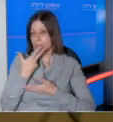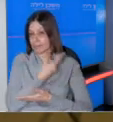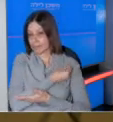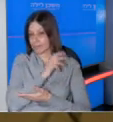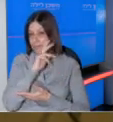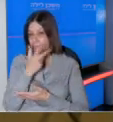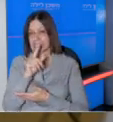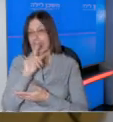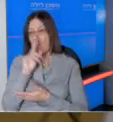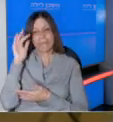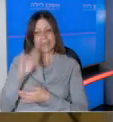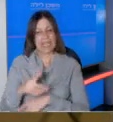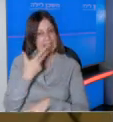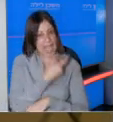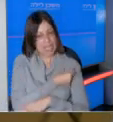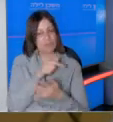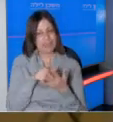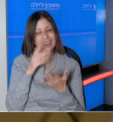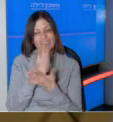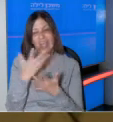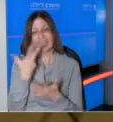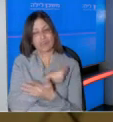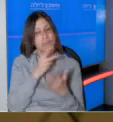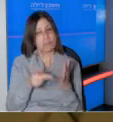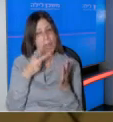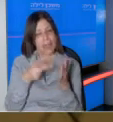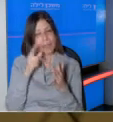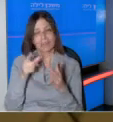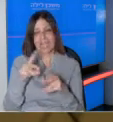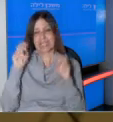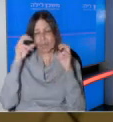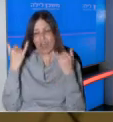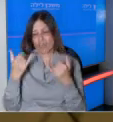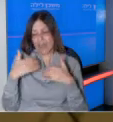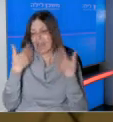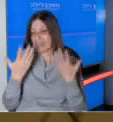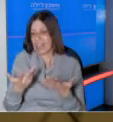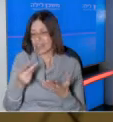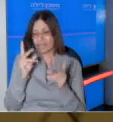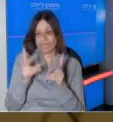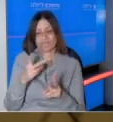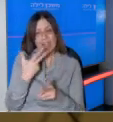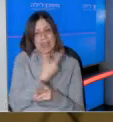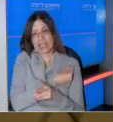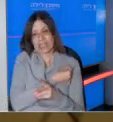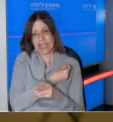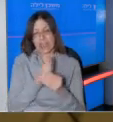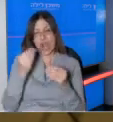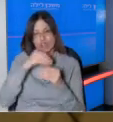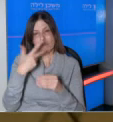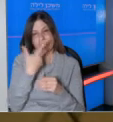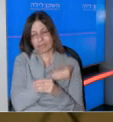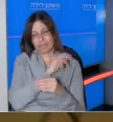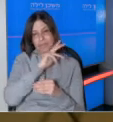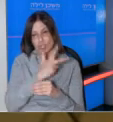לא אנשים שמתנגדי החיסונים, כי הם התחסנו כבר בחיסונים הראשונים, לתת להם הזדמנות להתחסן, להשלים את מנת הדחף, וכמובן